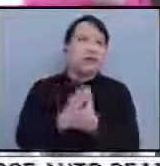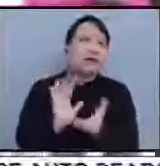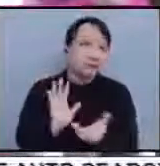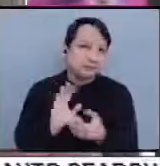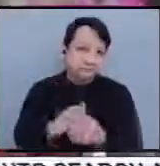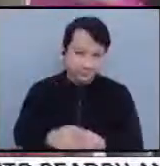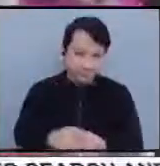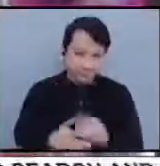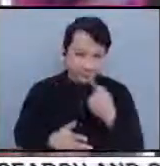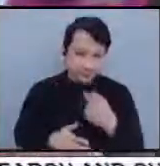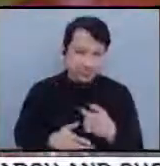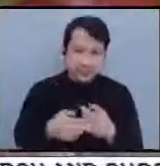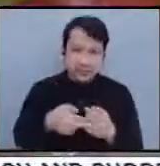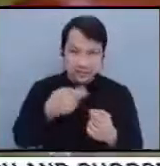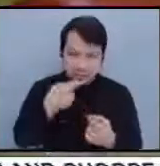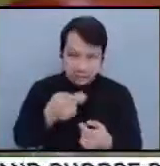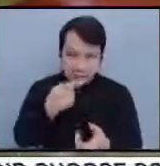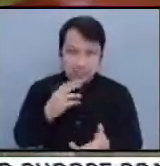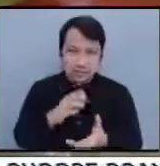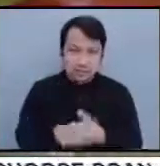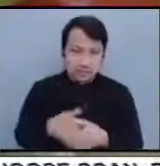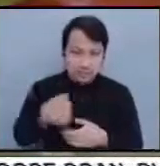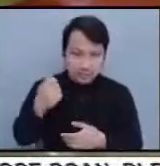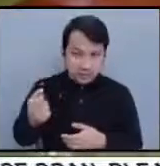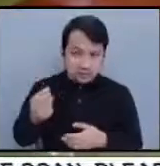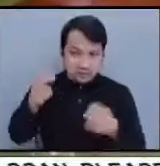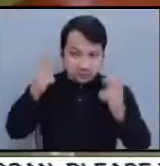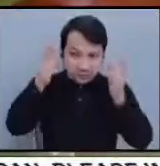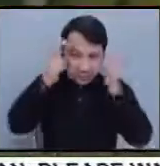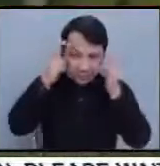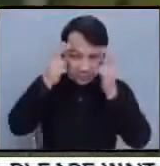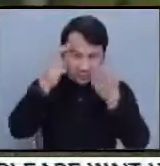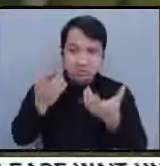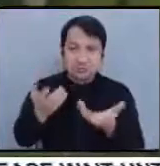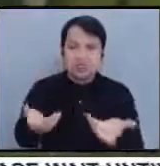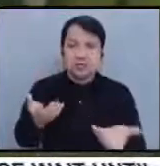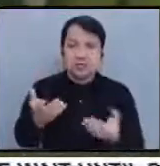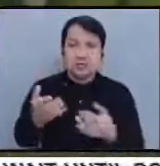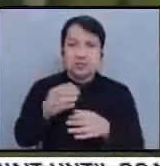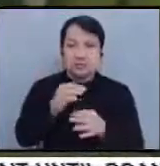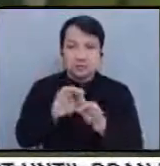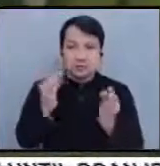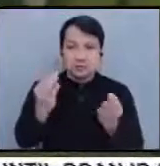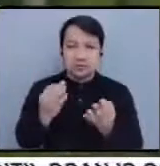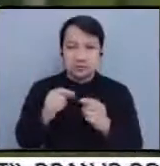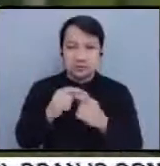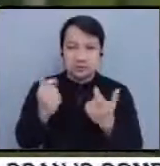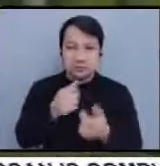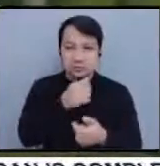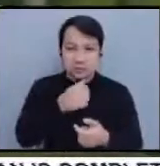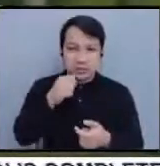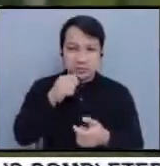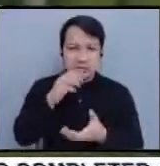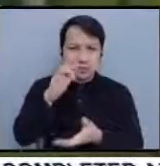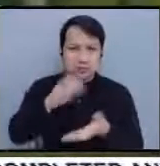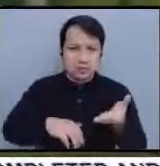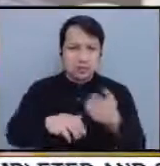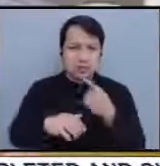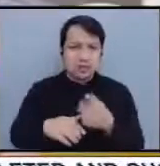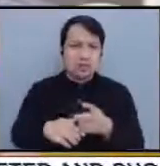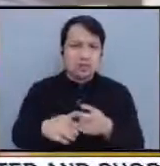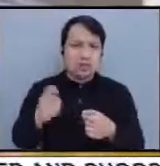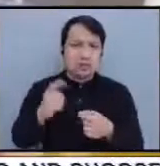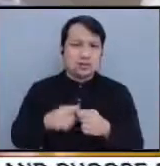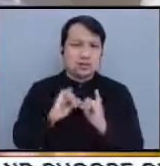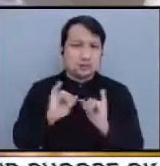Mahal na ang bigas, mahal na itong hawak ko. Sabi ng grupo ng mga magsasaka, mababa dapat ang presyo ng agricultural na produkto